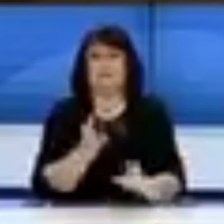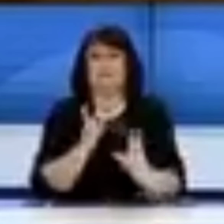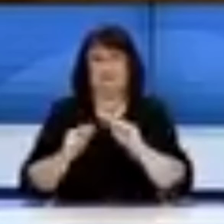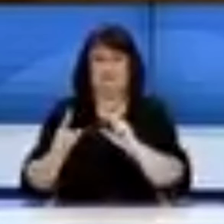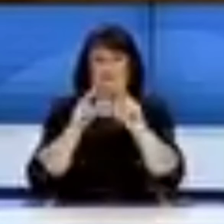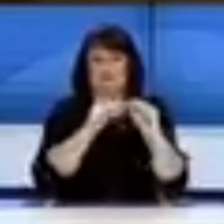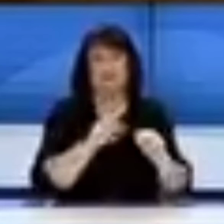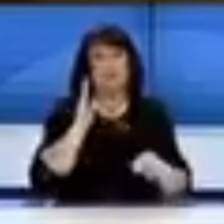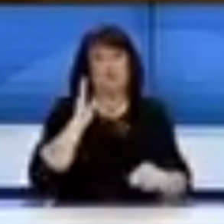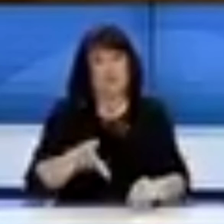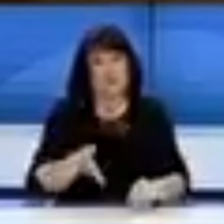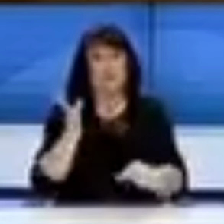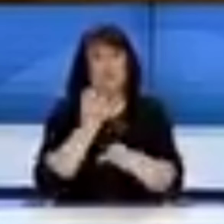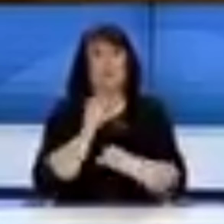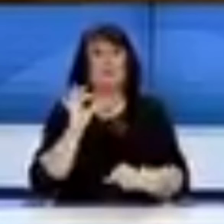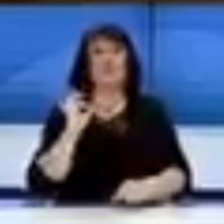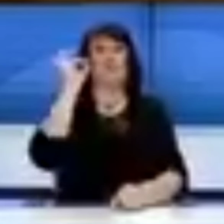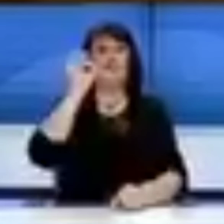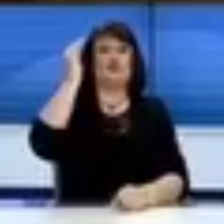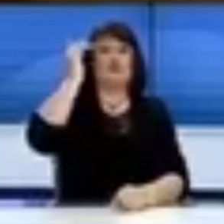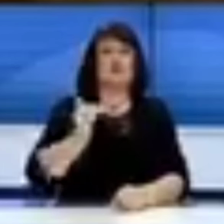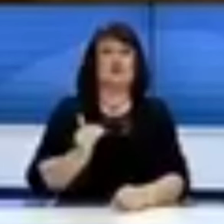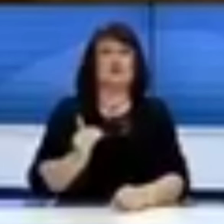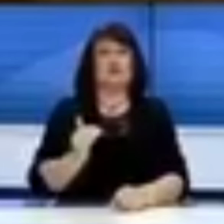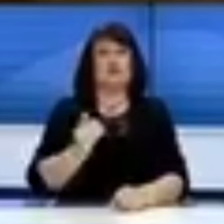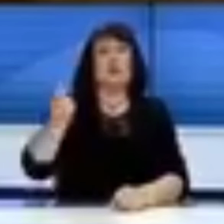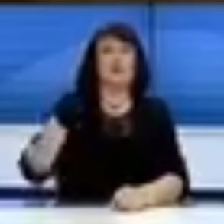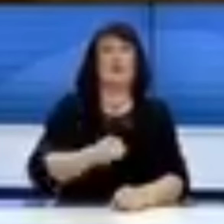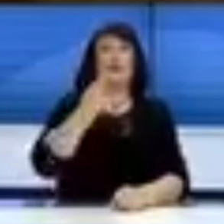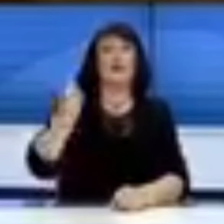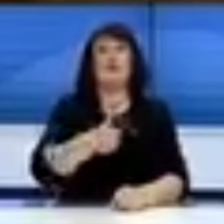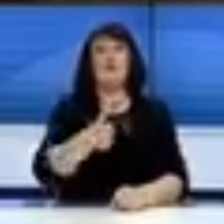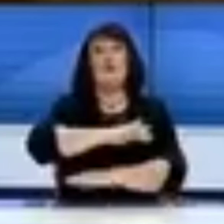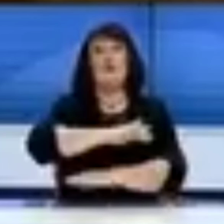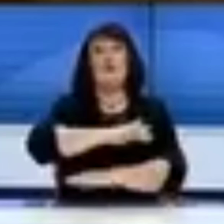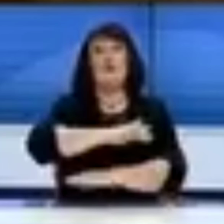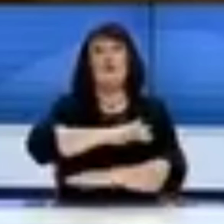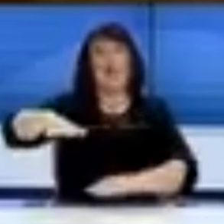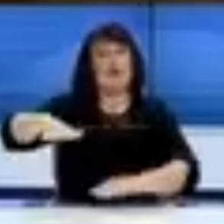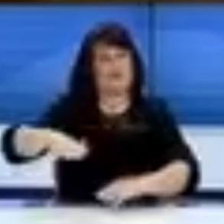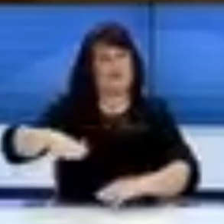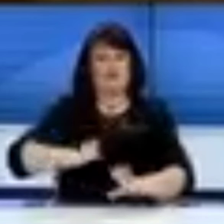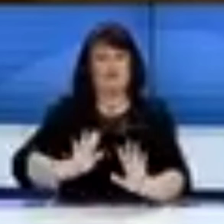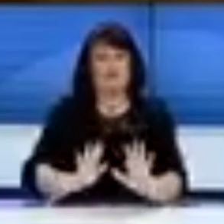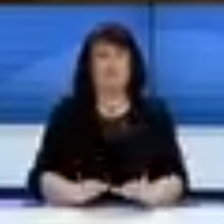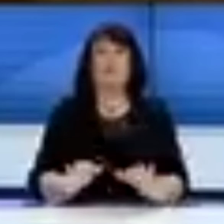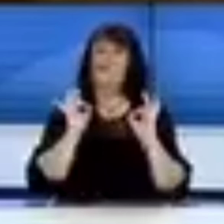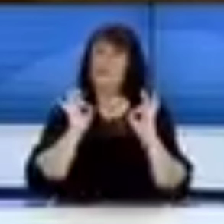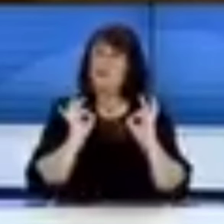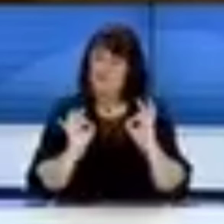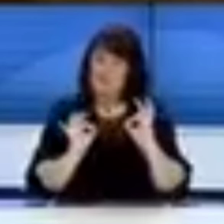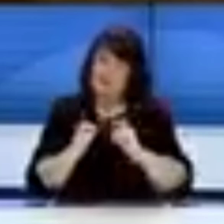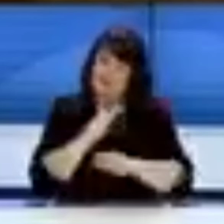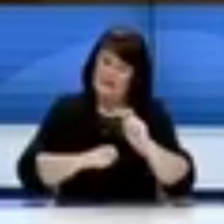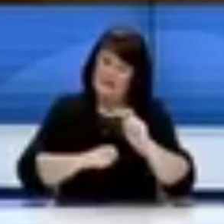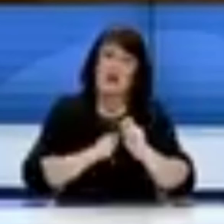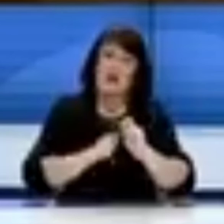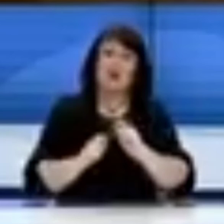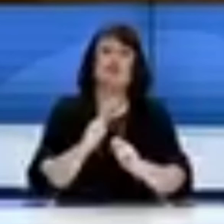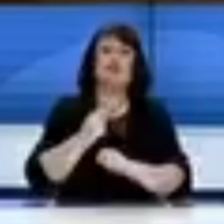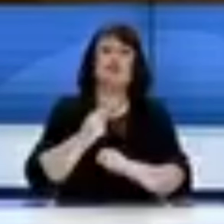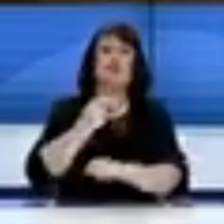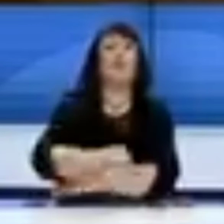είναι αδύνατον να συζητάμε σήμερα ότι μπορούμε να πετύχουμε τους στόχους μας με ανεμογεννήτριες μόνο στη θάλασσα. Βεβαίως και θα δρομολογήσουμε